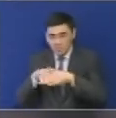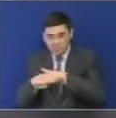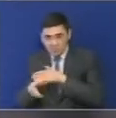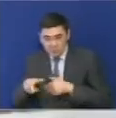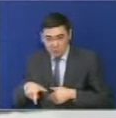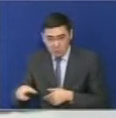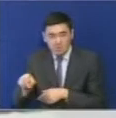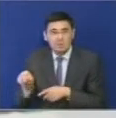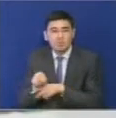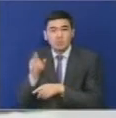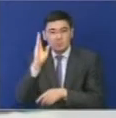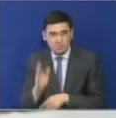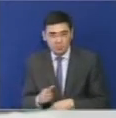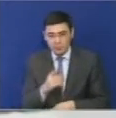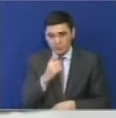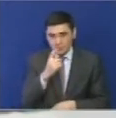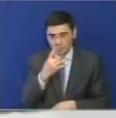жаңартуға бағытталмақ.